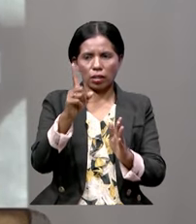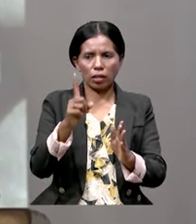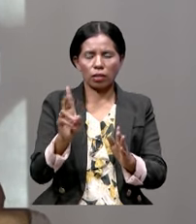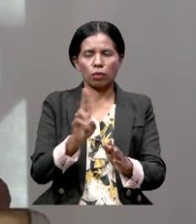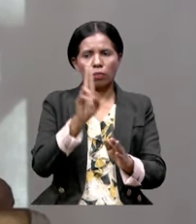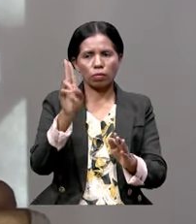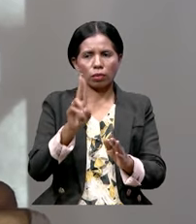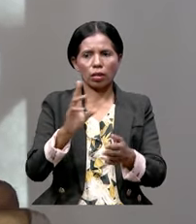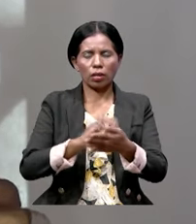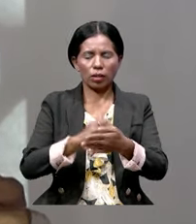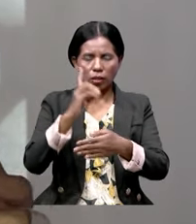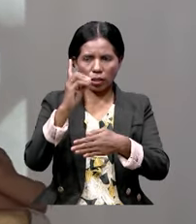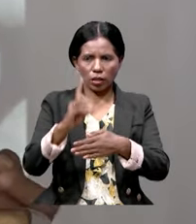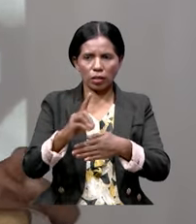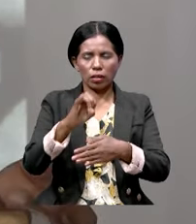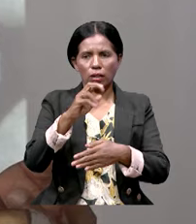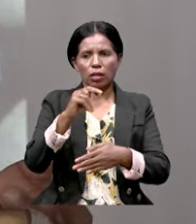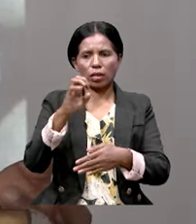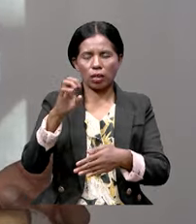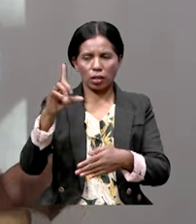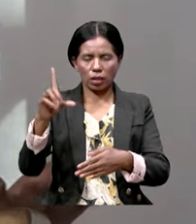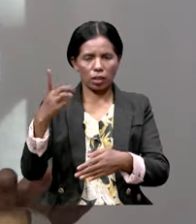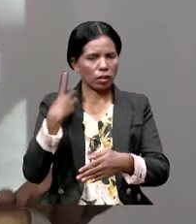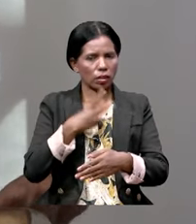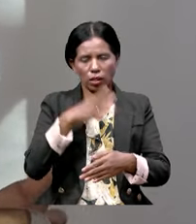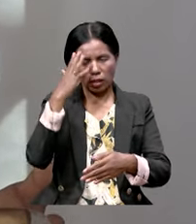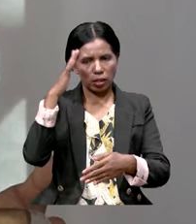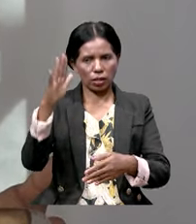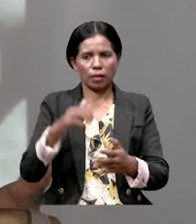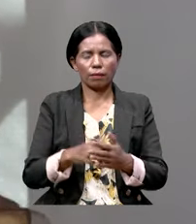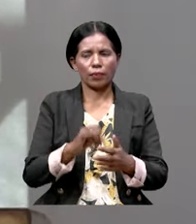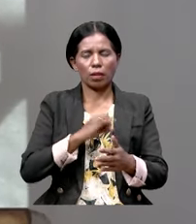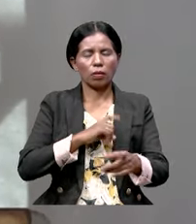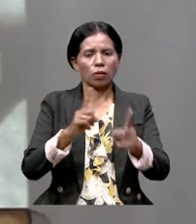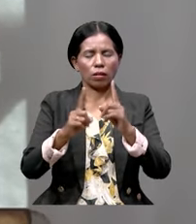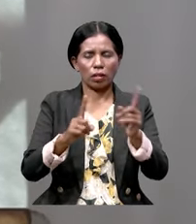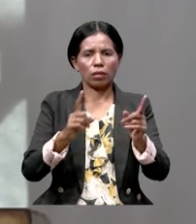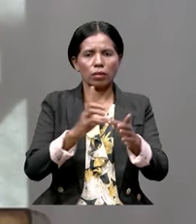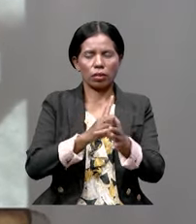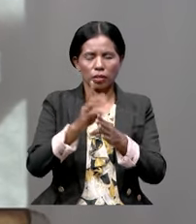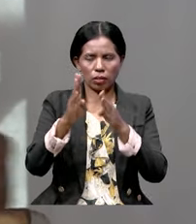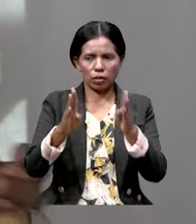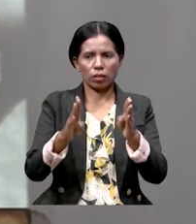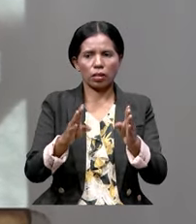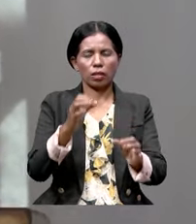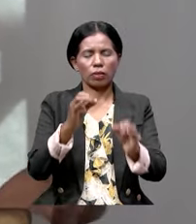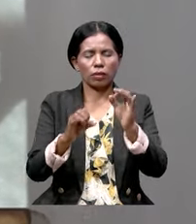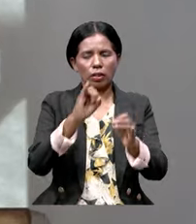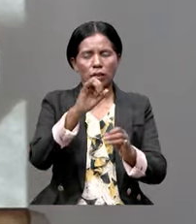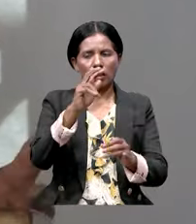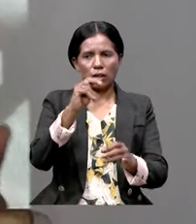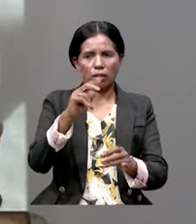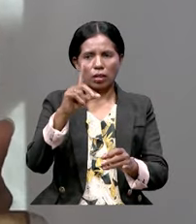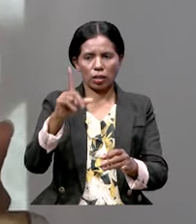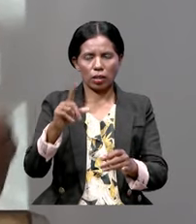uza ho di desenvolve INL kanu me telah ekare. Hau mes kuali ho direktoran sebeli INL avant sur